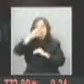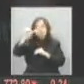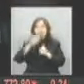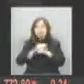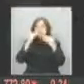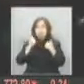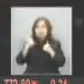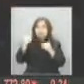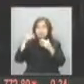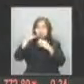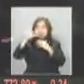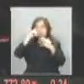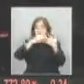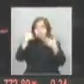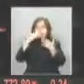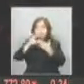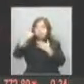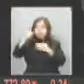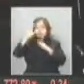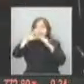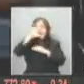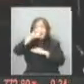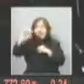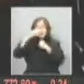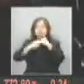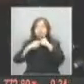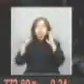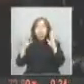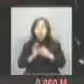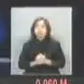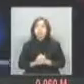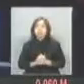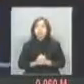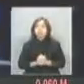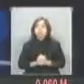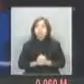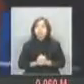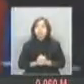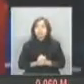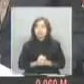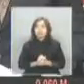ได้เงิงสวแ่งจากการชกไนี้เพีง 5 ล้านหรอนสหรฐเท่านั้นเองค่ะ